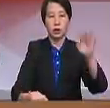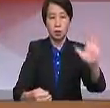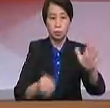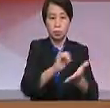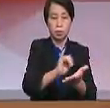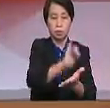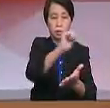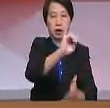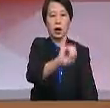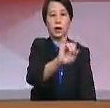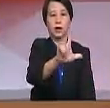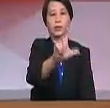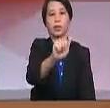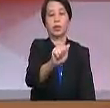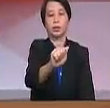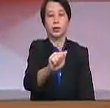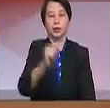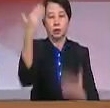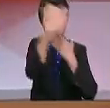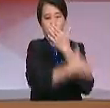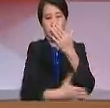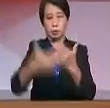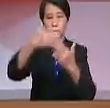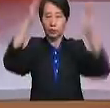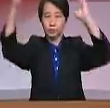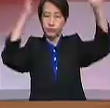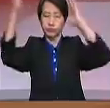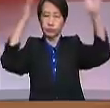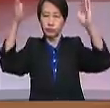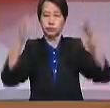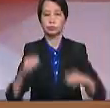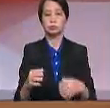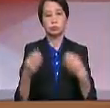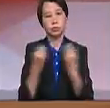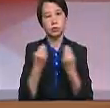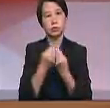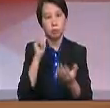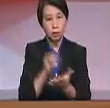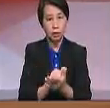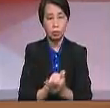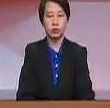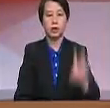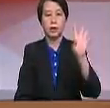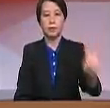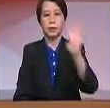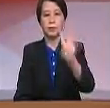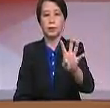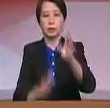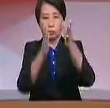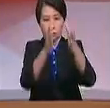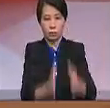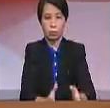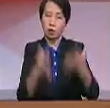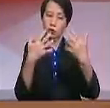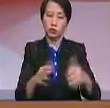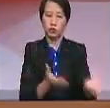awam ILA di seluruh negara. Dari jumlah itu, seramai 44 individu